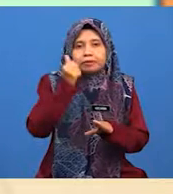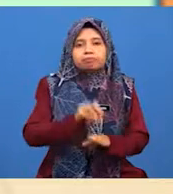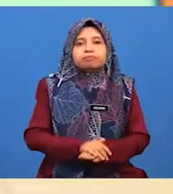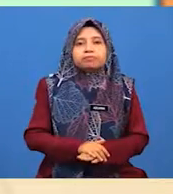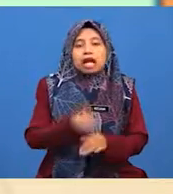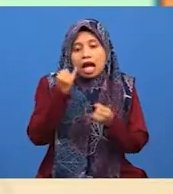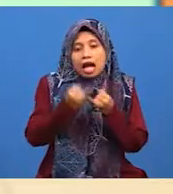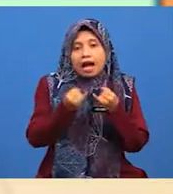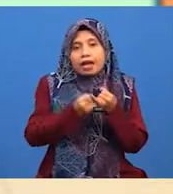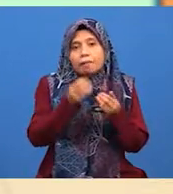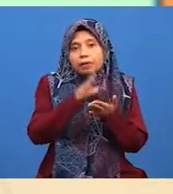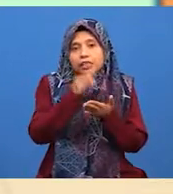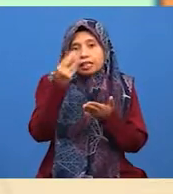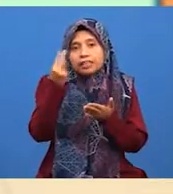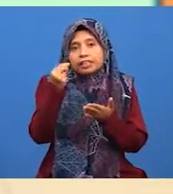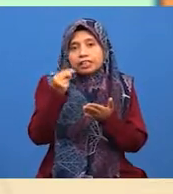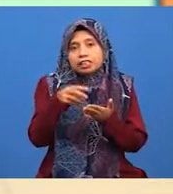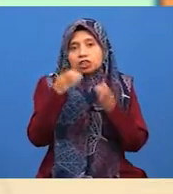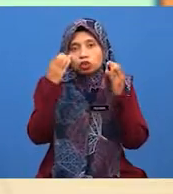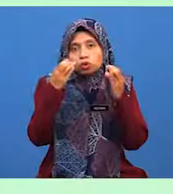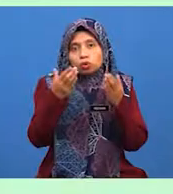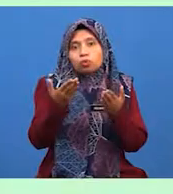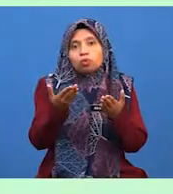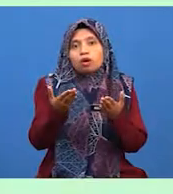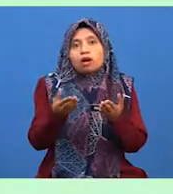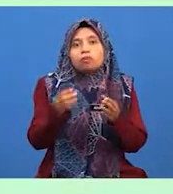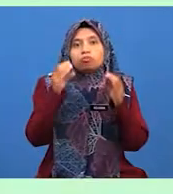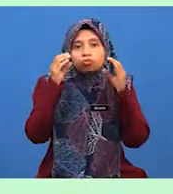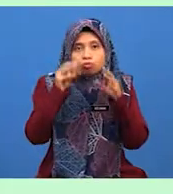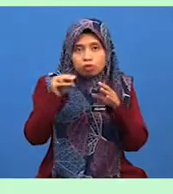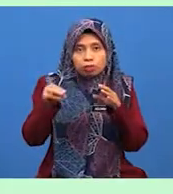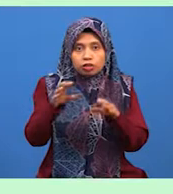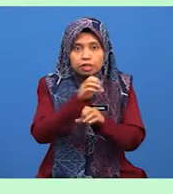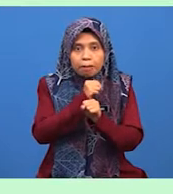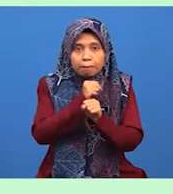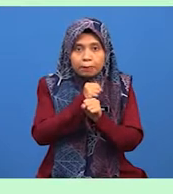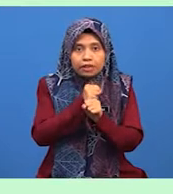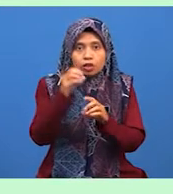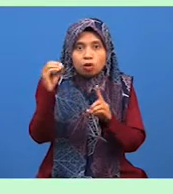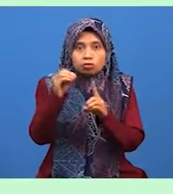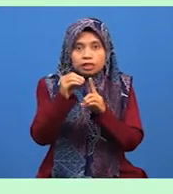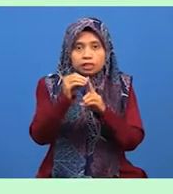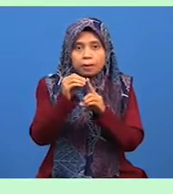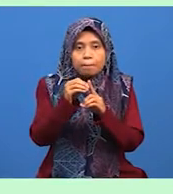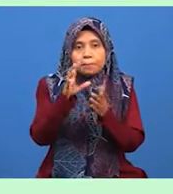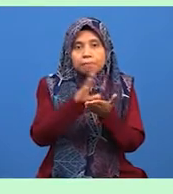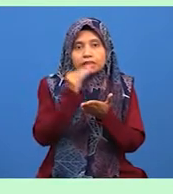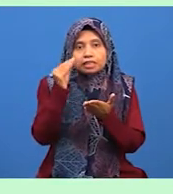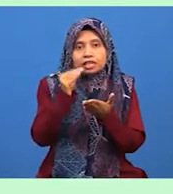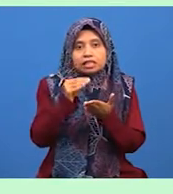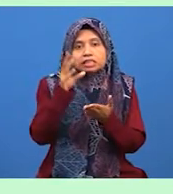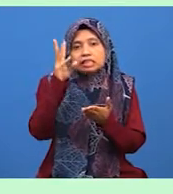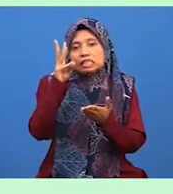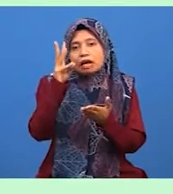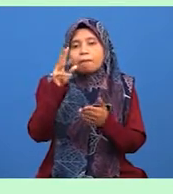Di akhir pembelajaran ini nanti, Cikgu Red harap murid-murid dapat mengenal pasti dan menyebut